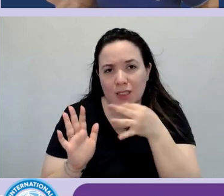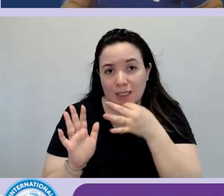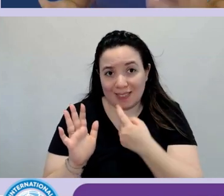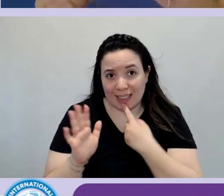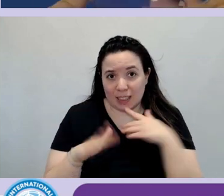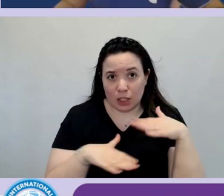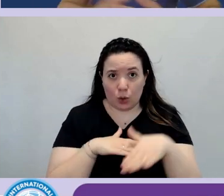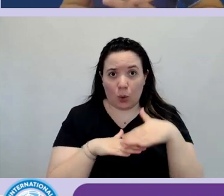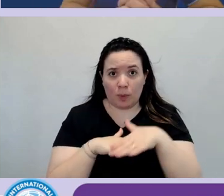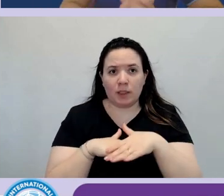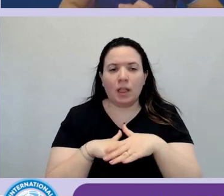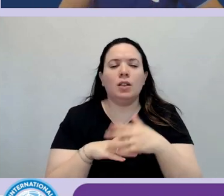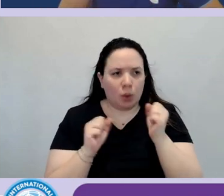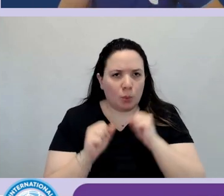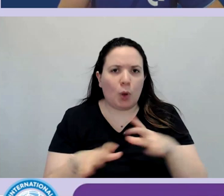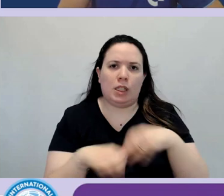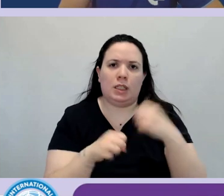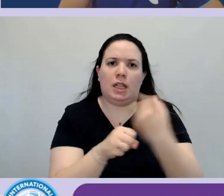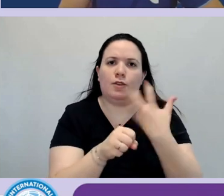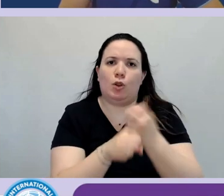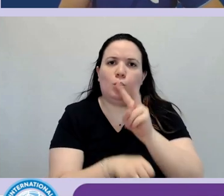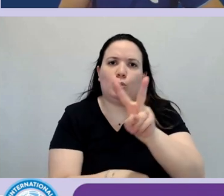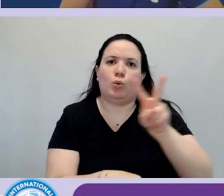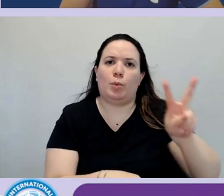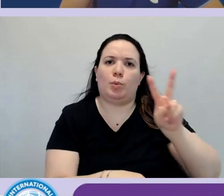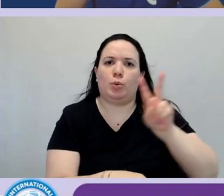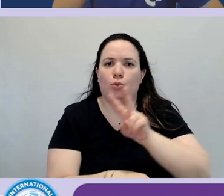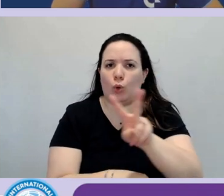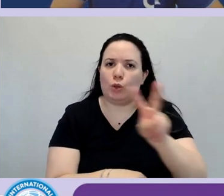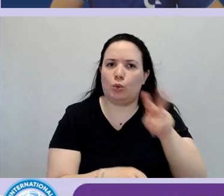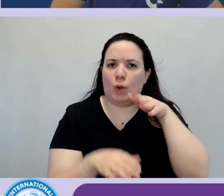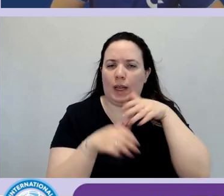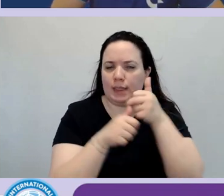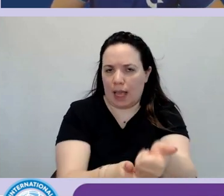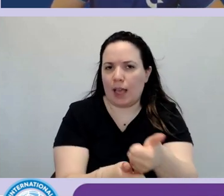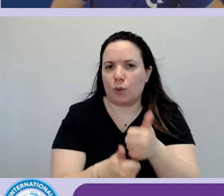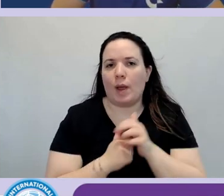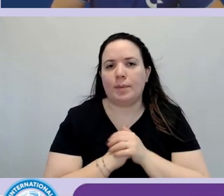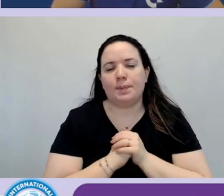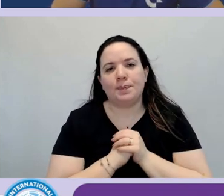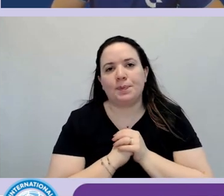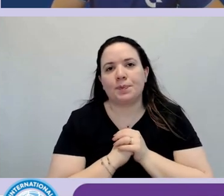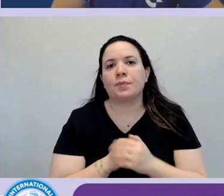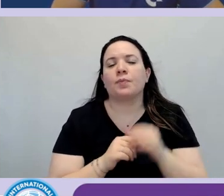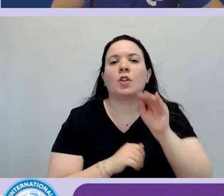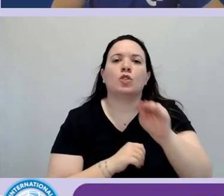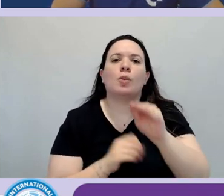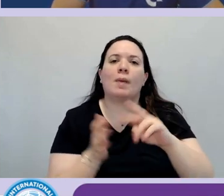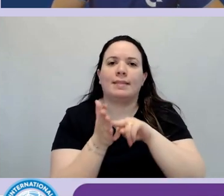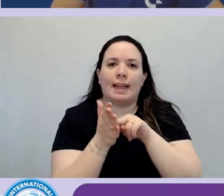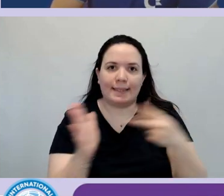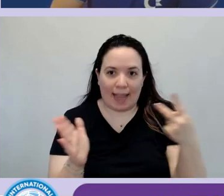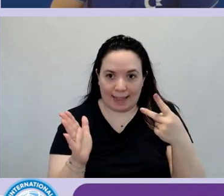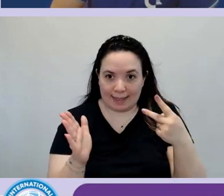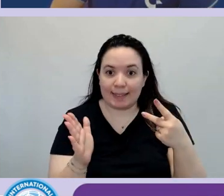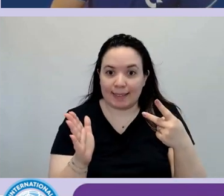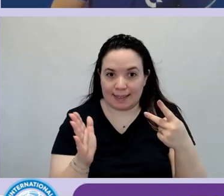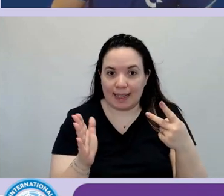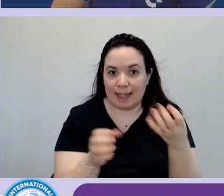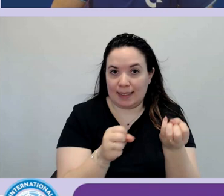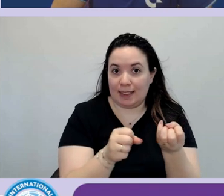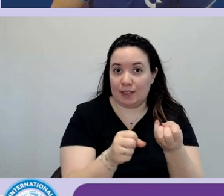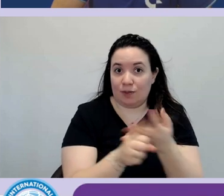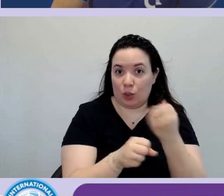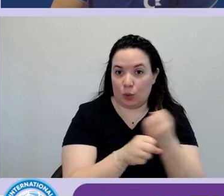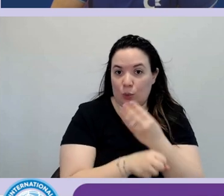chiedere lo sviluppo 2.2 una domanda un po' più tecnica A proposito dello sviluppo quindi Fabrizio questo